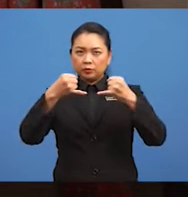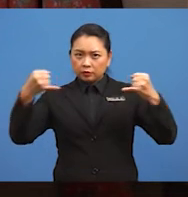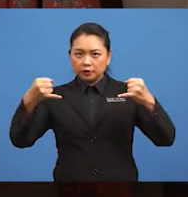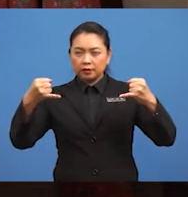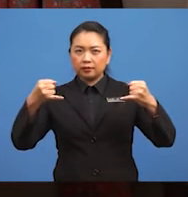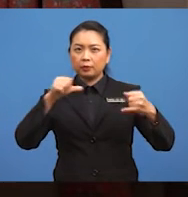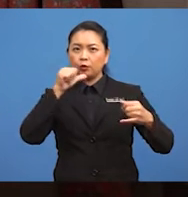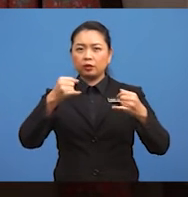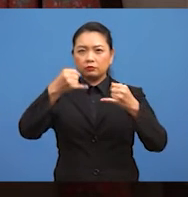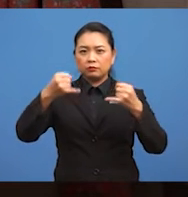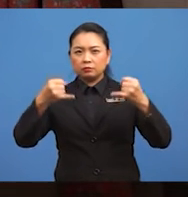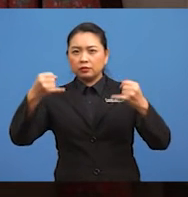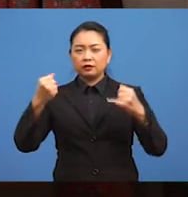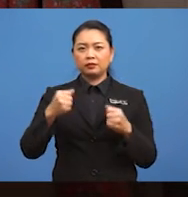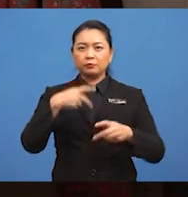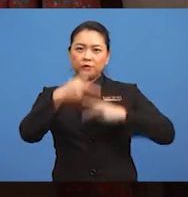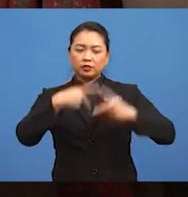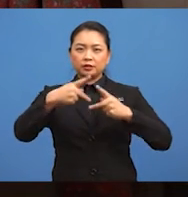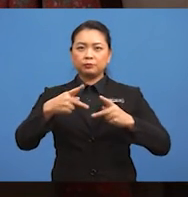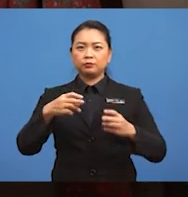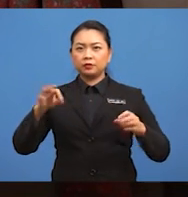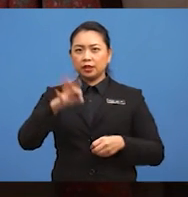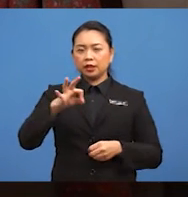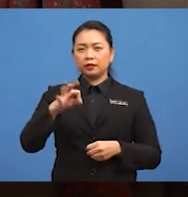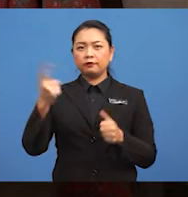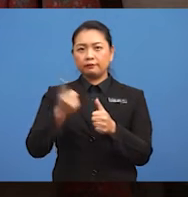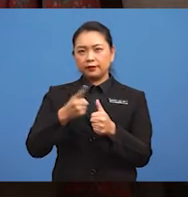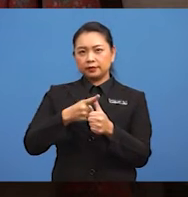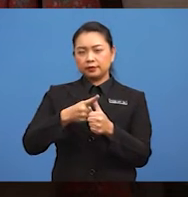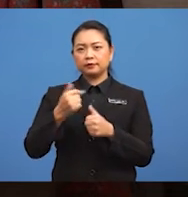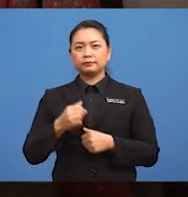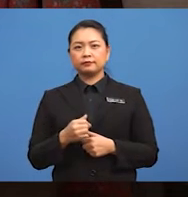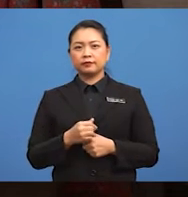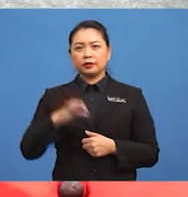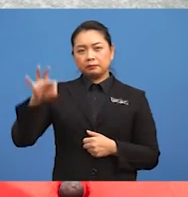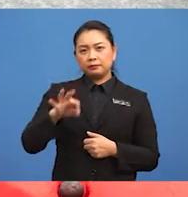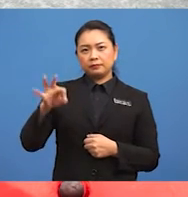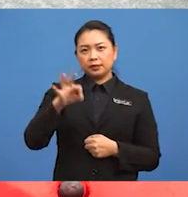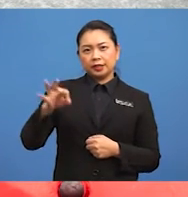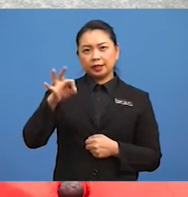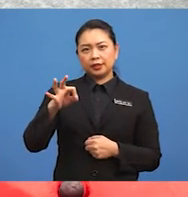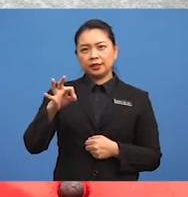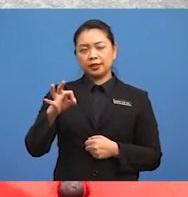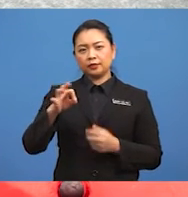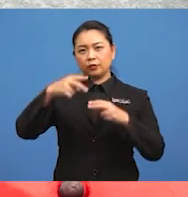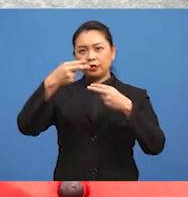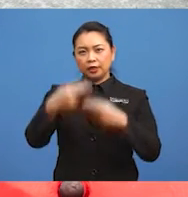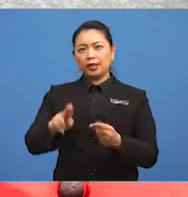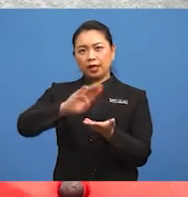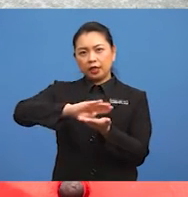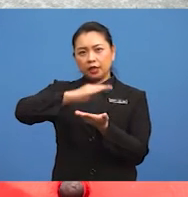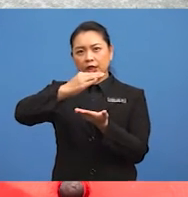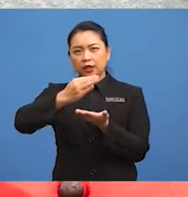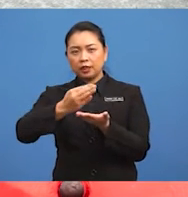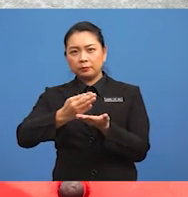longgar. Proses menjahit untuk maxi dress pertama sekali ialah menjahit penghilangan gelembung iaitu